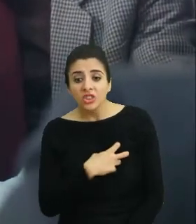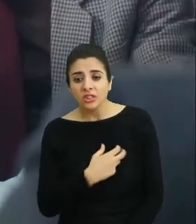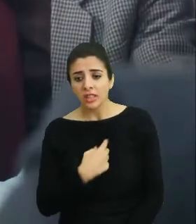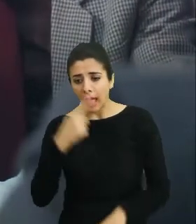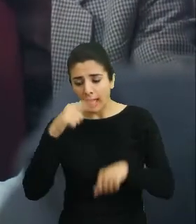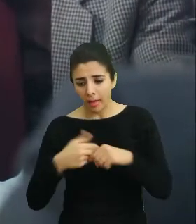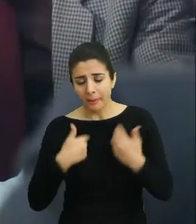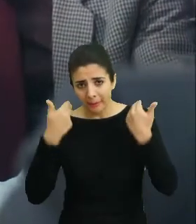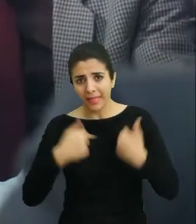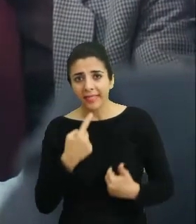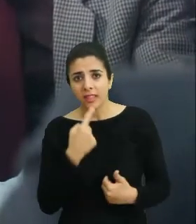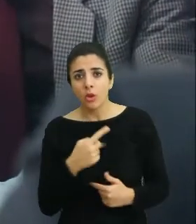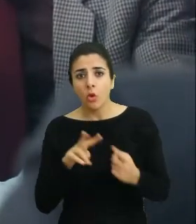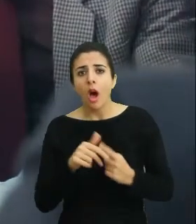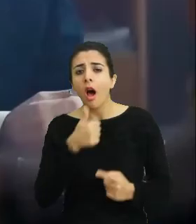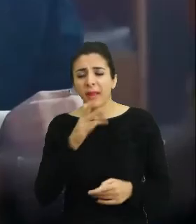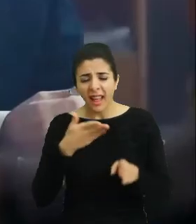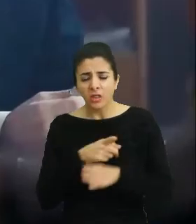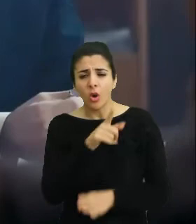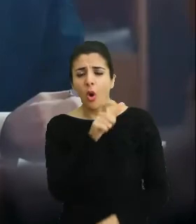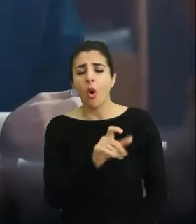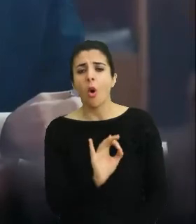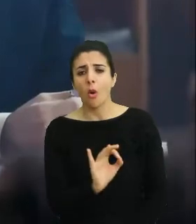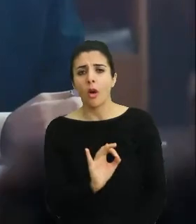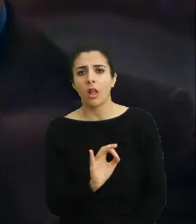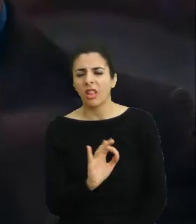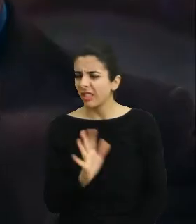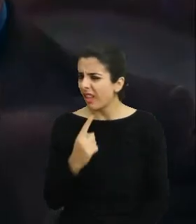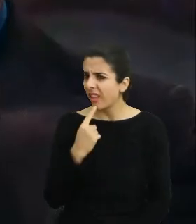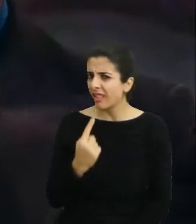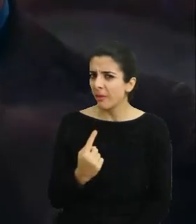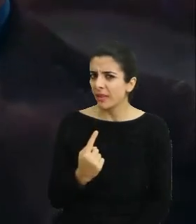diye. Nuri abi gerçekten de öyledir. Nasıl yani?